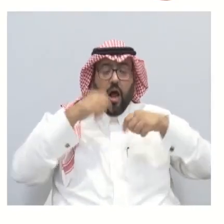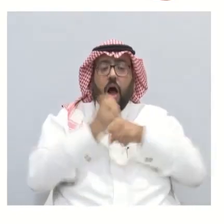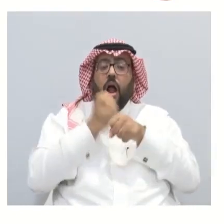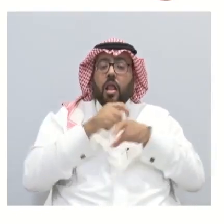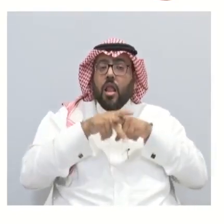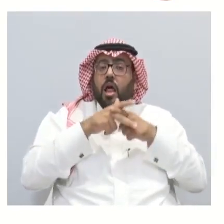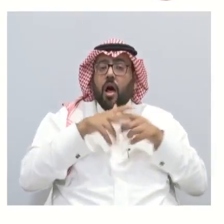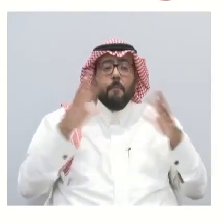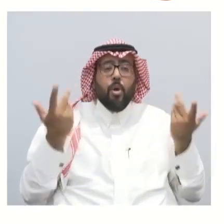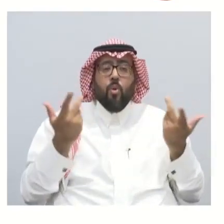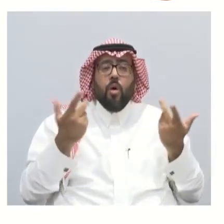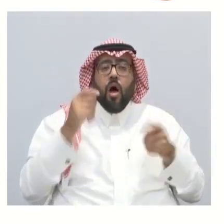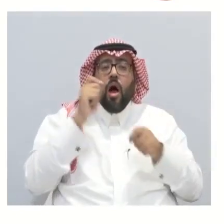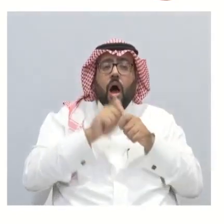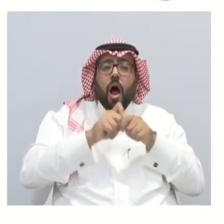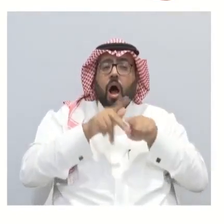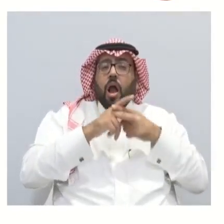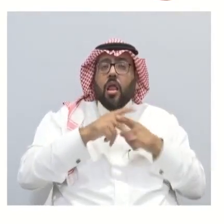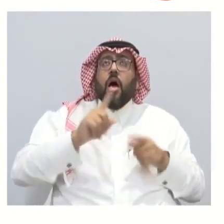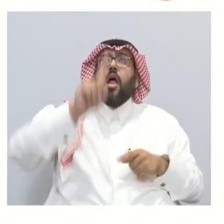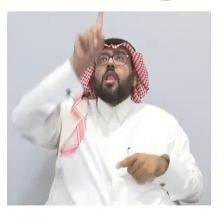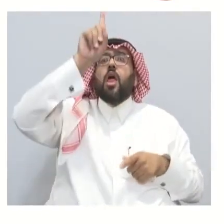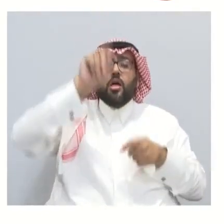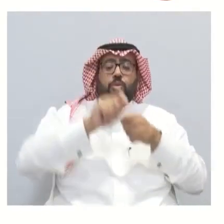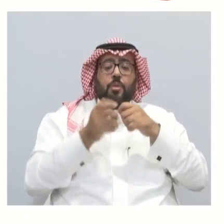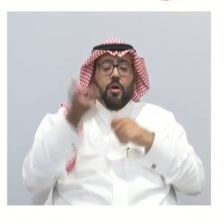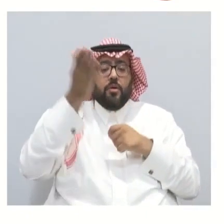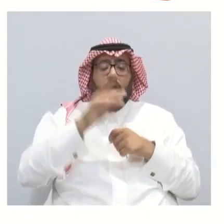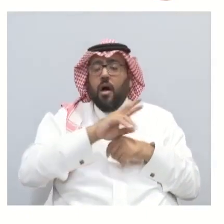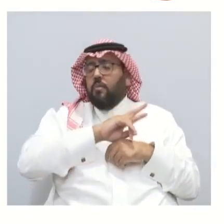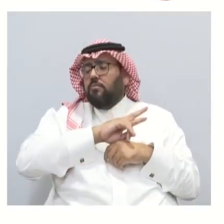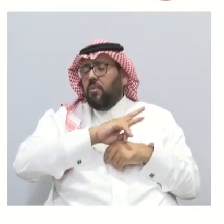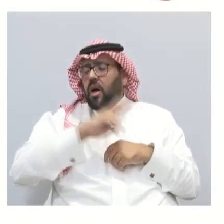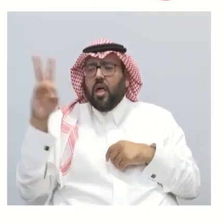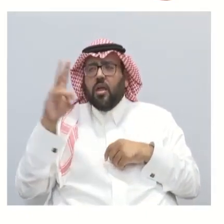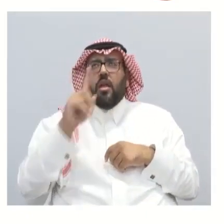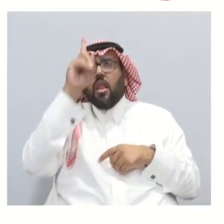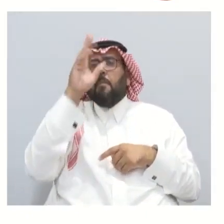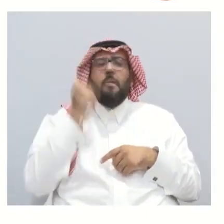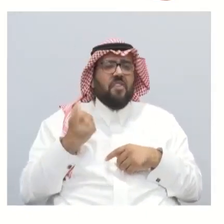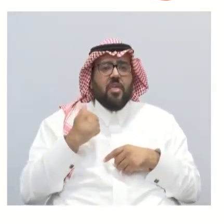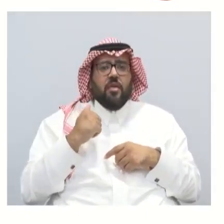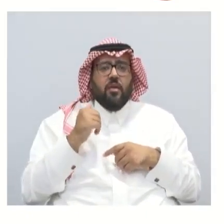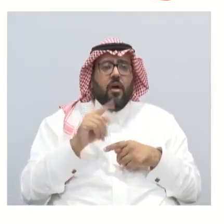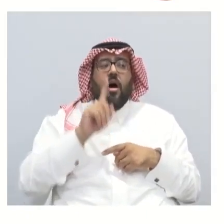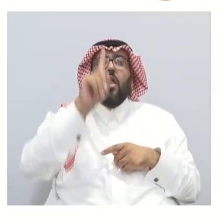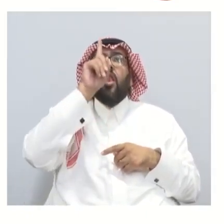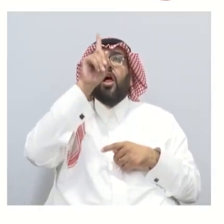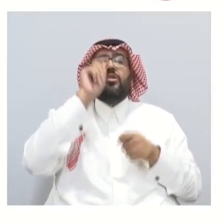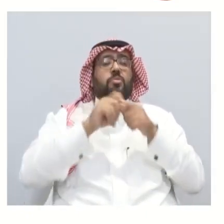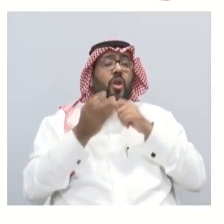فنعتقد ان الخالق هو من هو الله جل وعلا ولا خالق الا الله سبحانه وتعالى كذلك